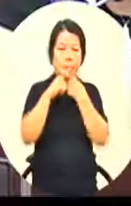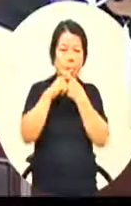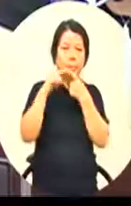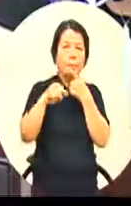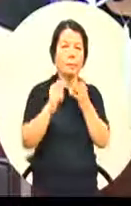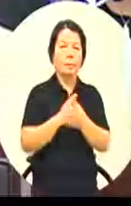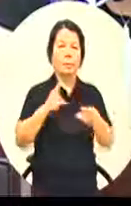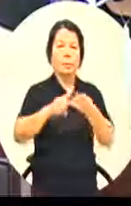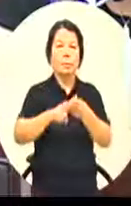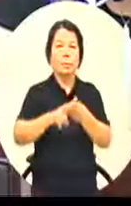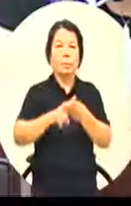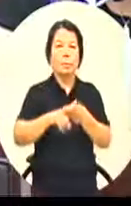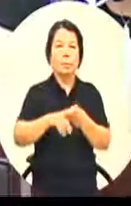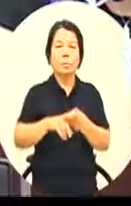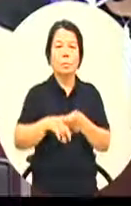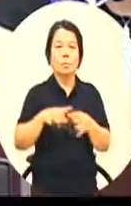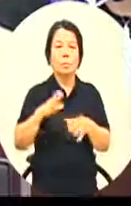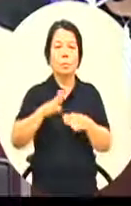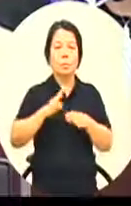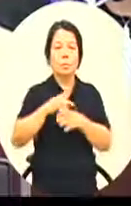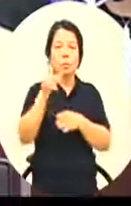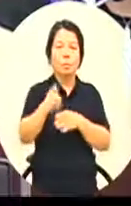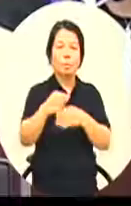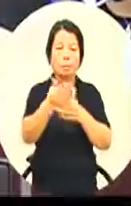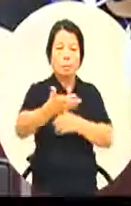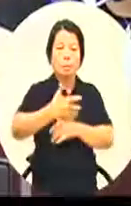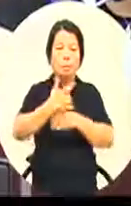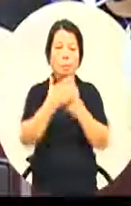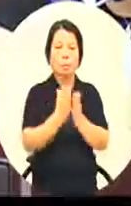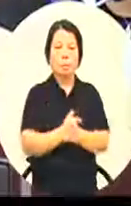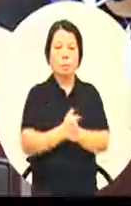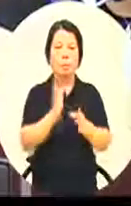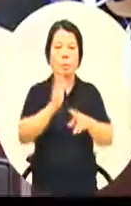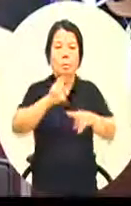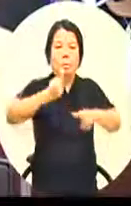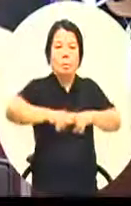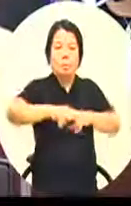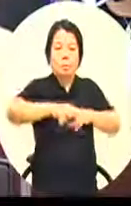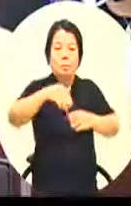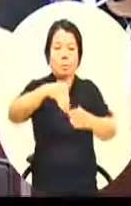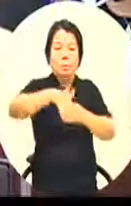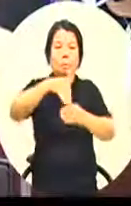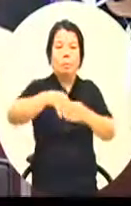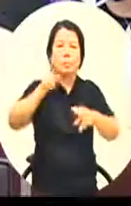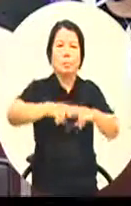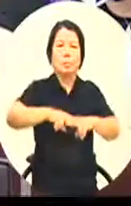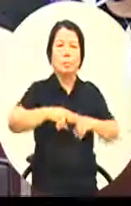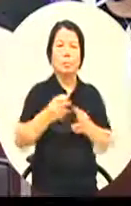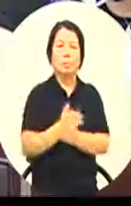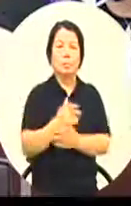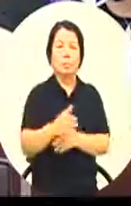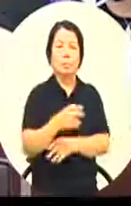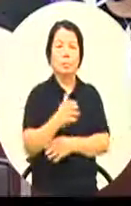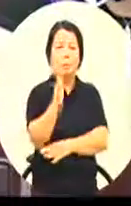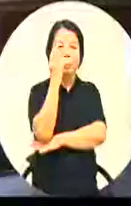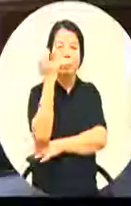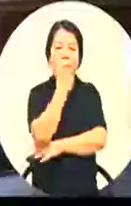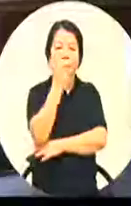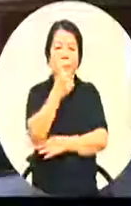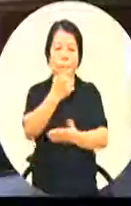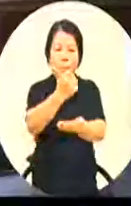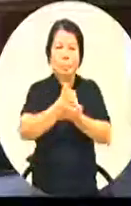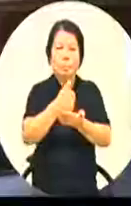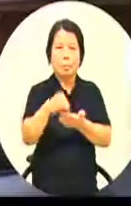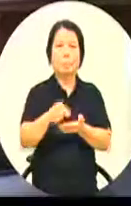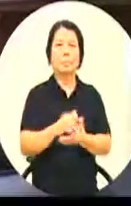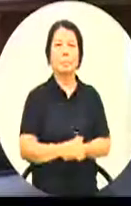我们局长做核定，所以很密封。完以后就是由政工人员去聘请，而就是整个程序。